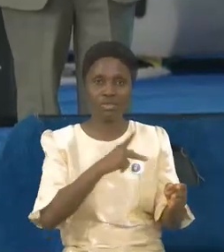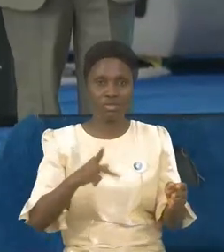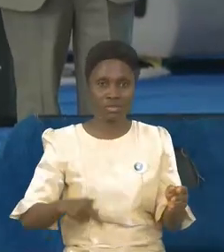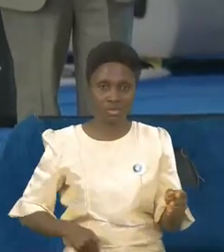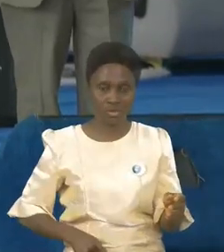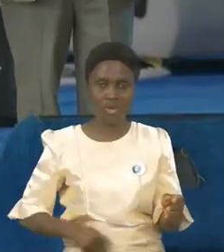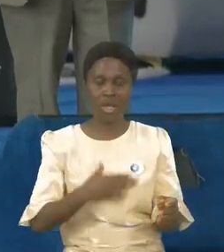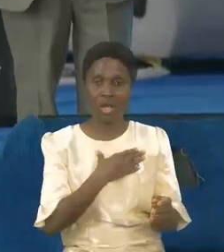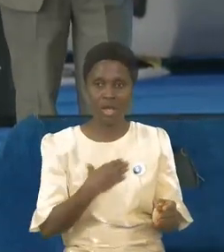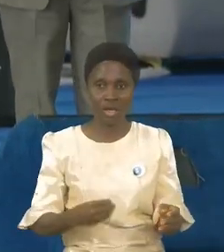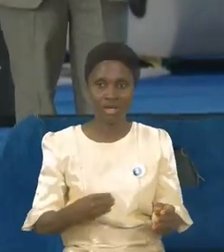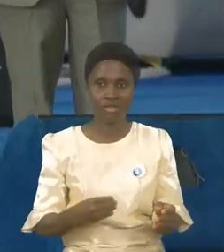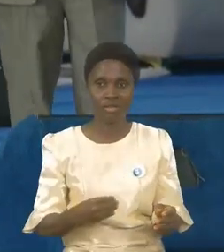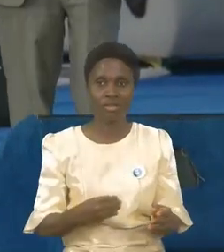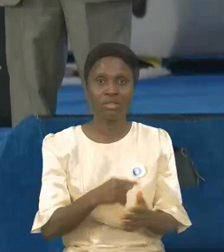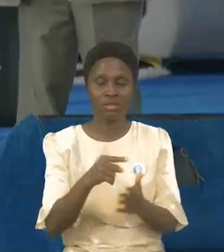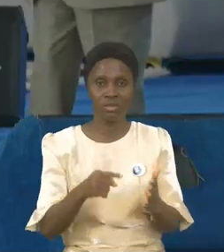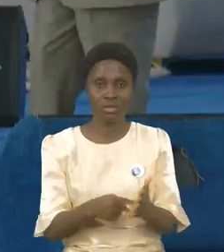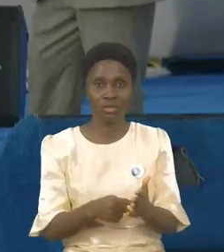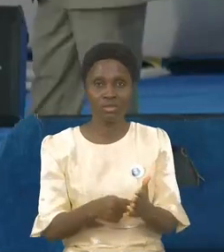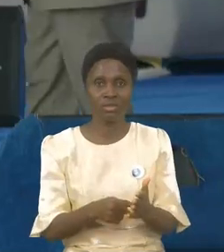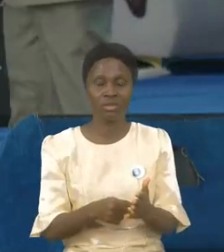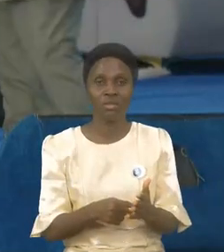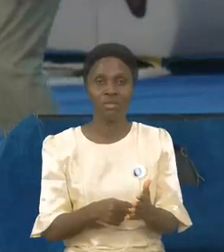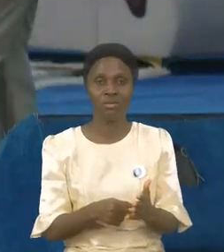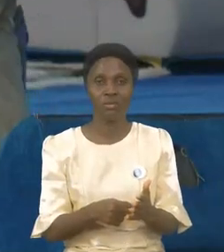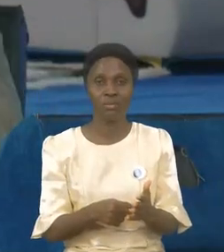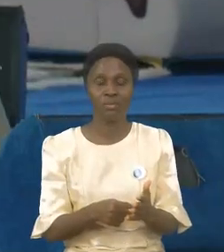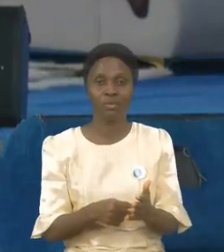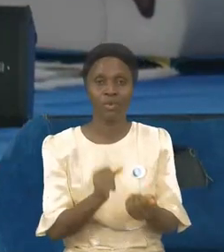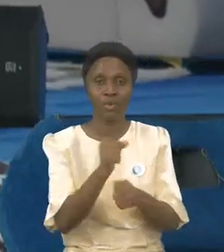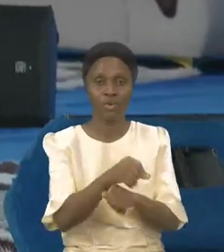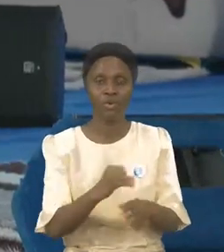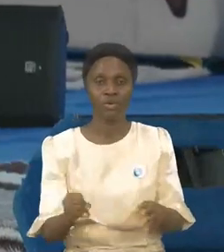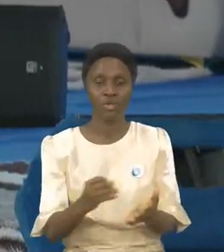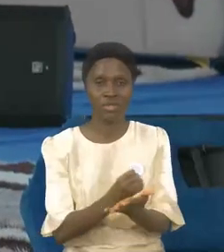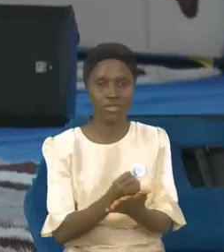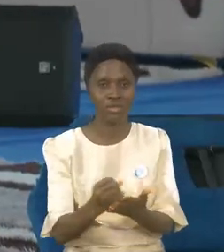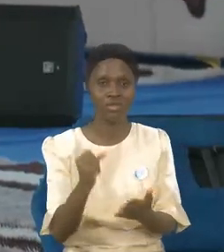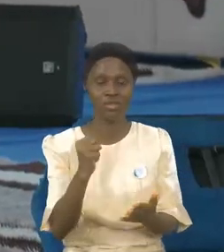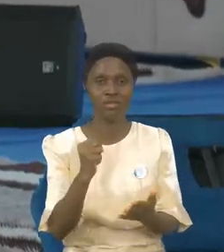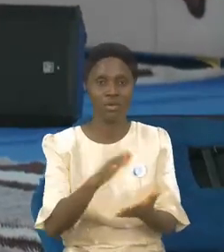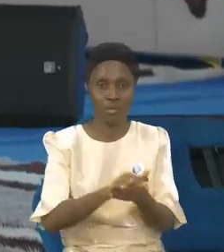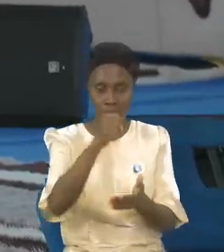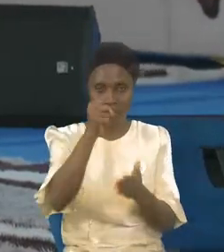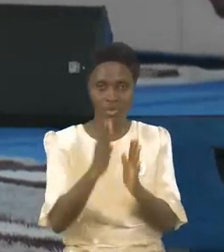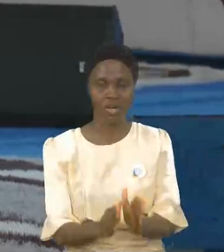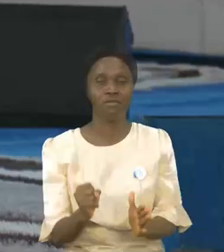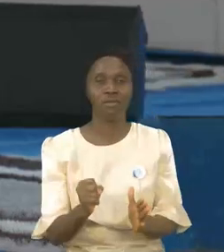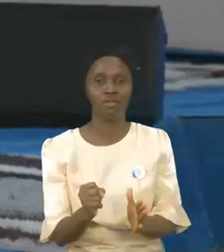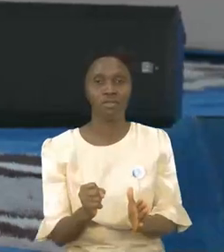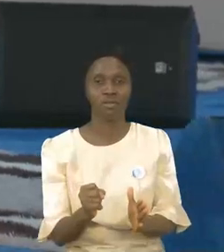Nous parlons de la domination du roi. Nous parlons de et la domination de ses